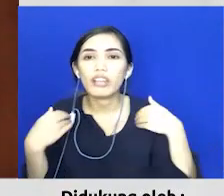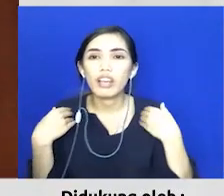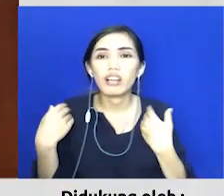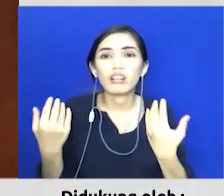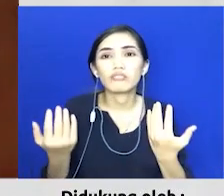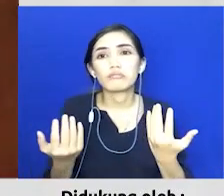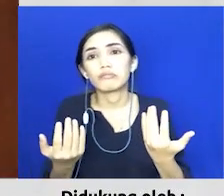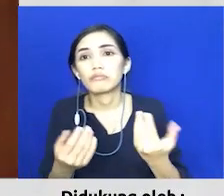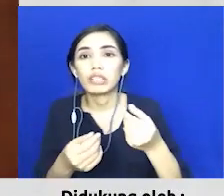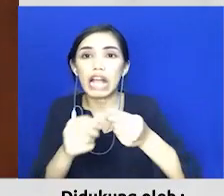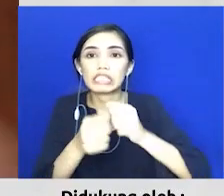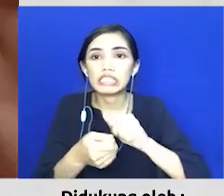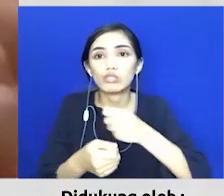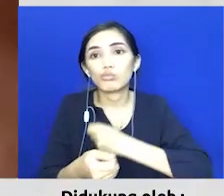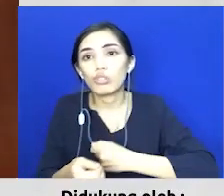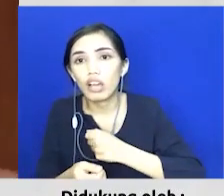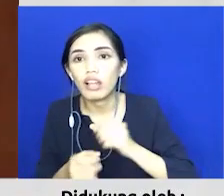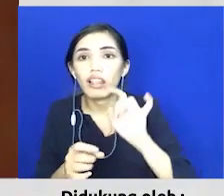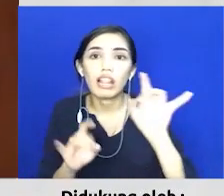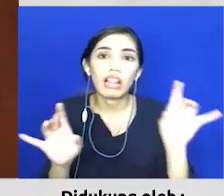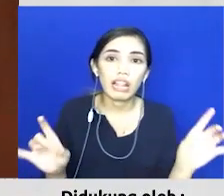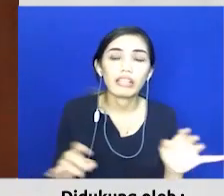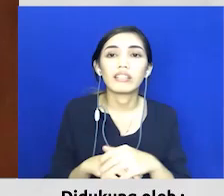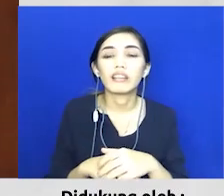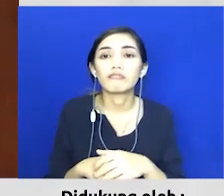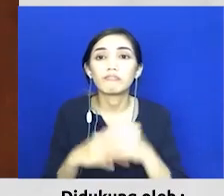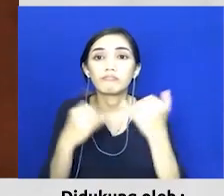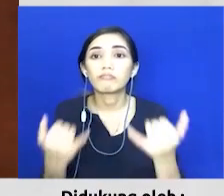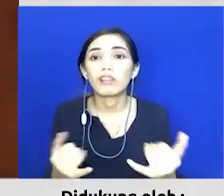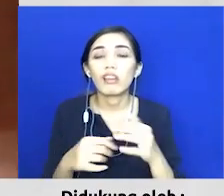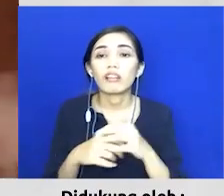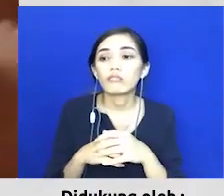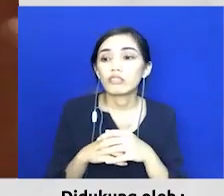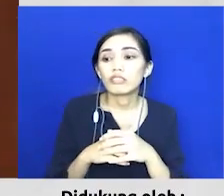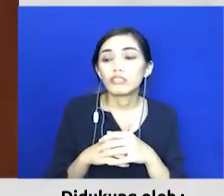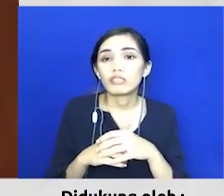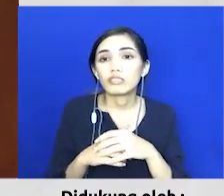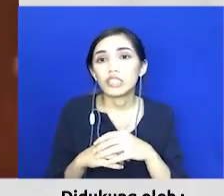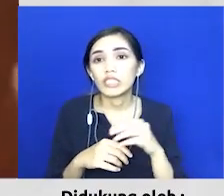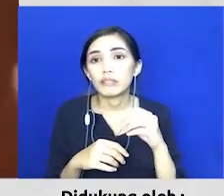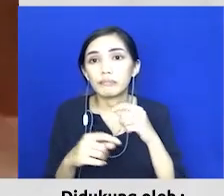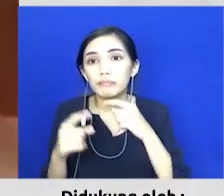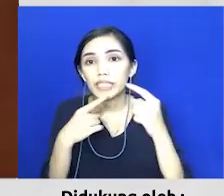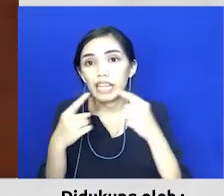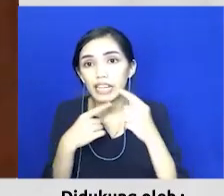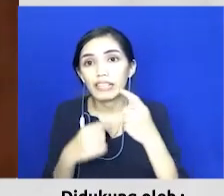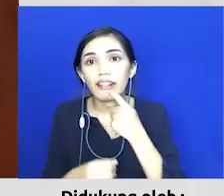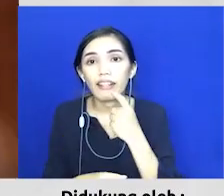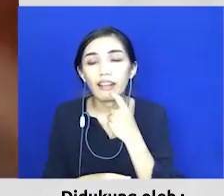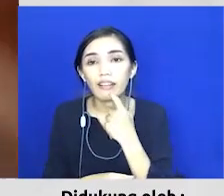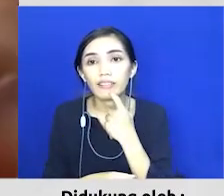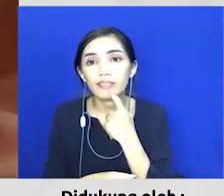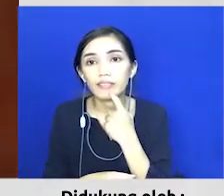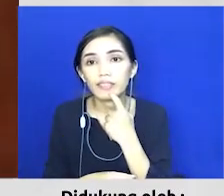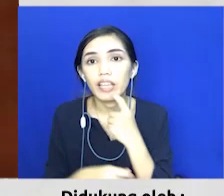tentang apa kapitalis dan segala macamnya apa ya, karena lagi-lagi industri kan, dan